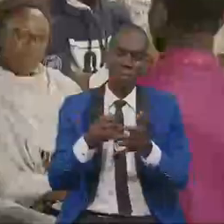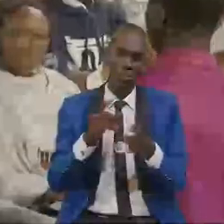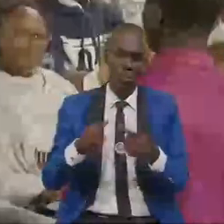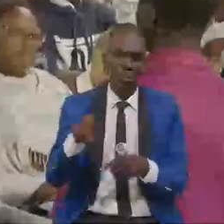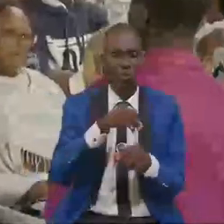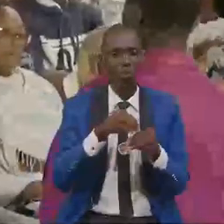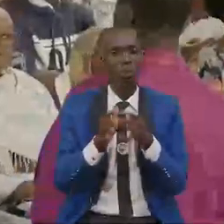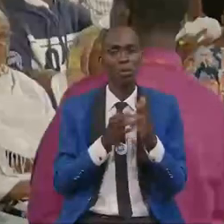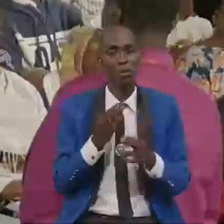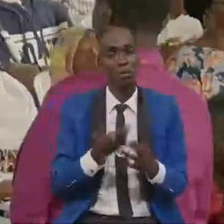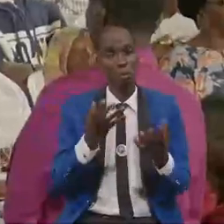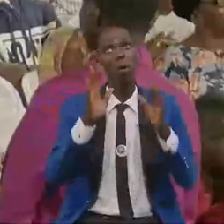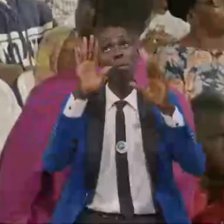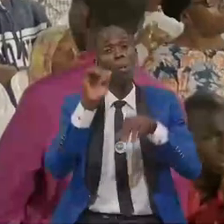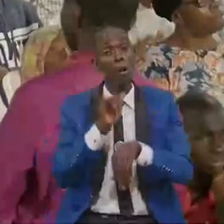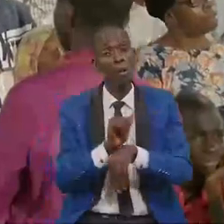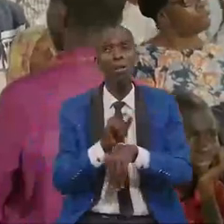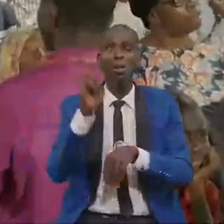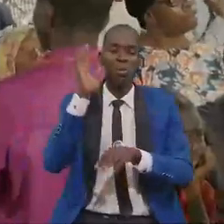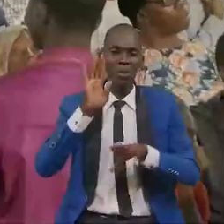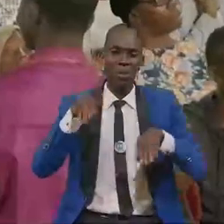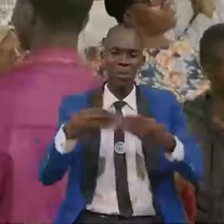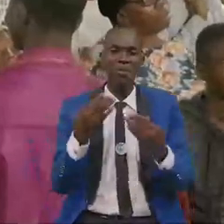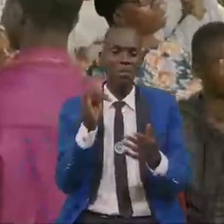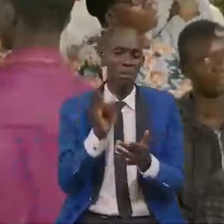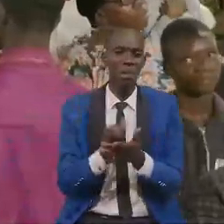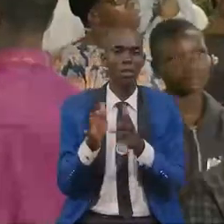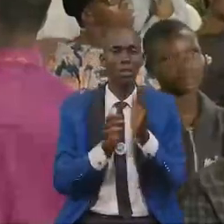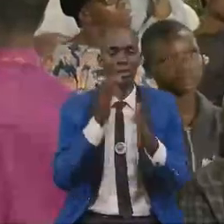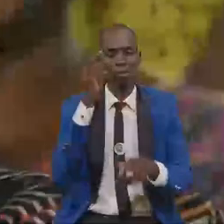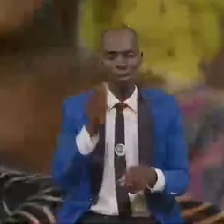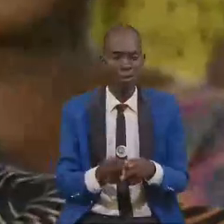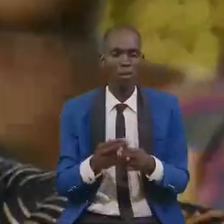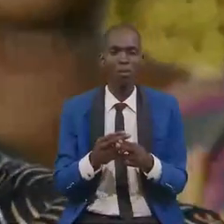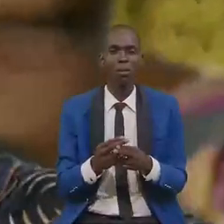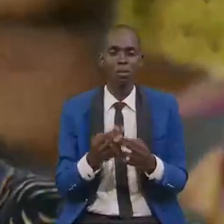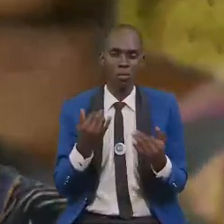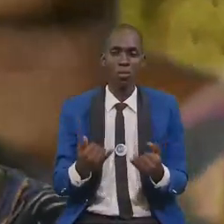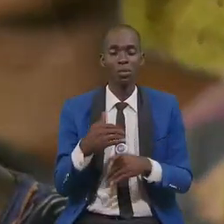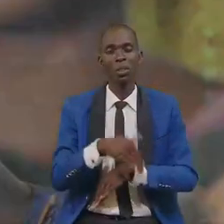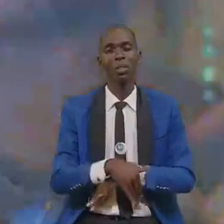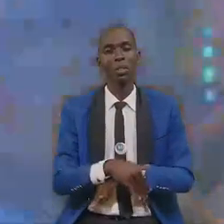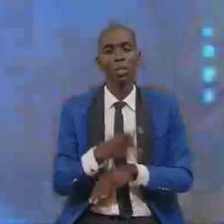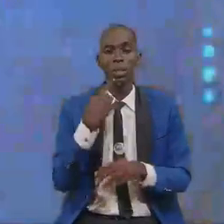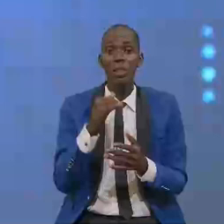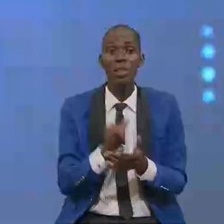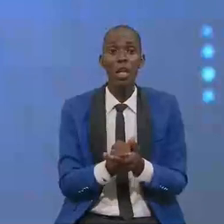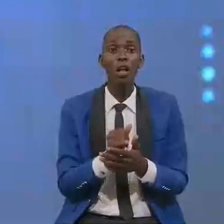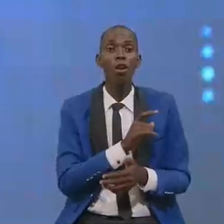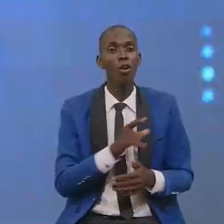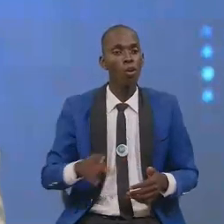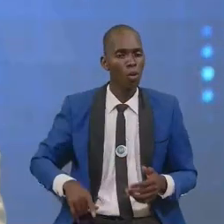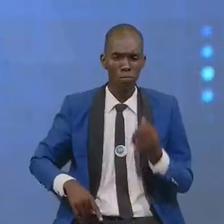miracle c'est exactement ce que Dieu va te donner ce soir et du Seigneur comprenez